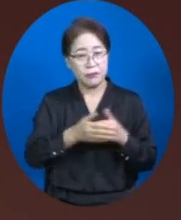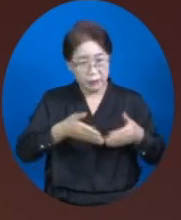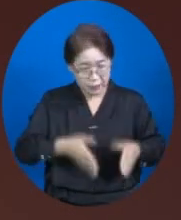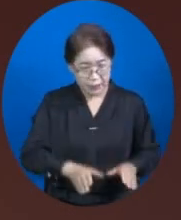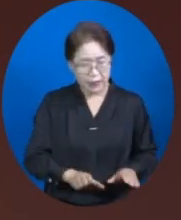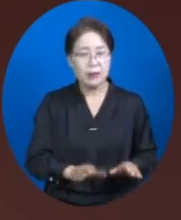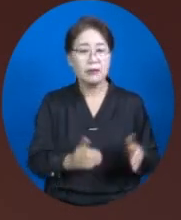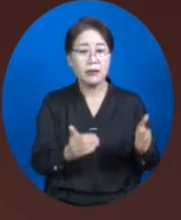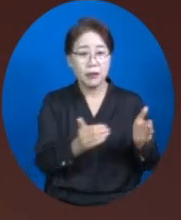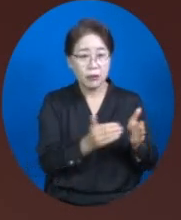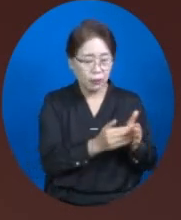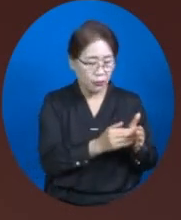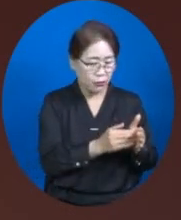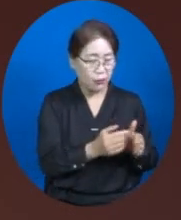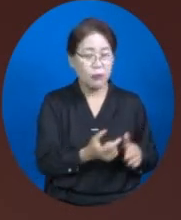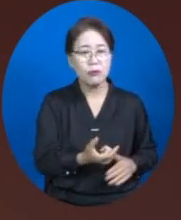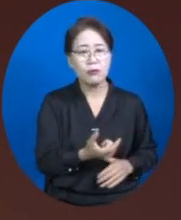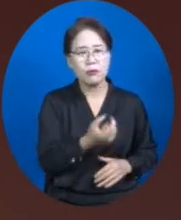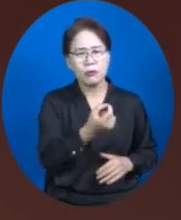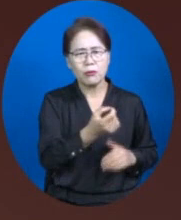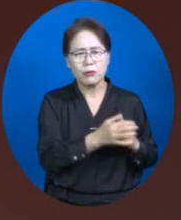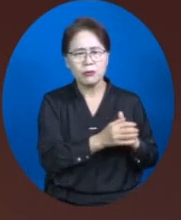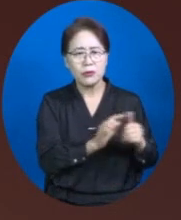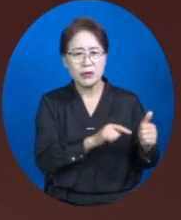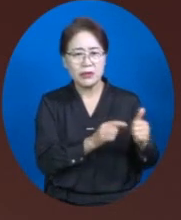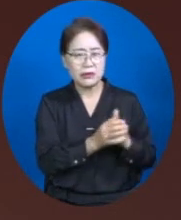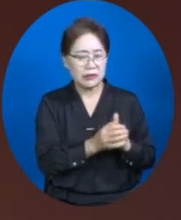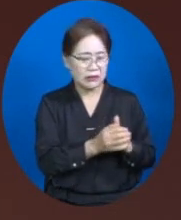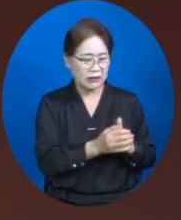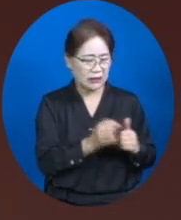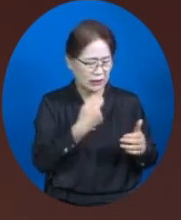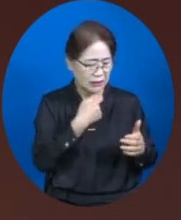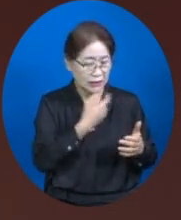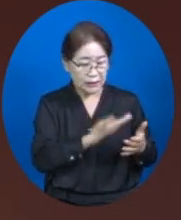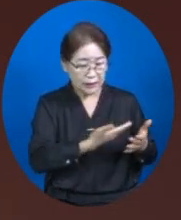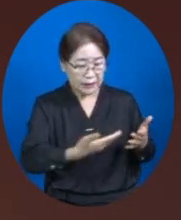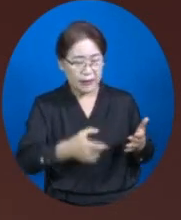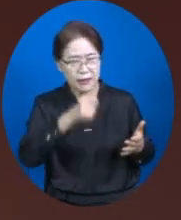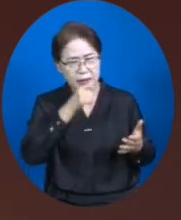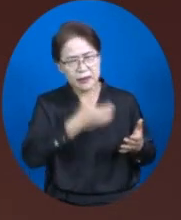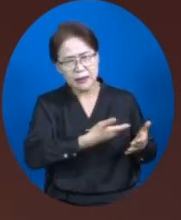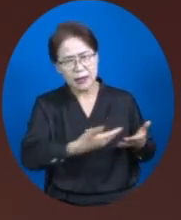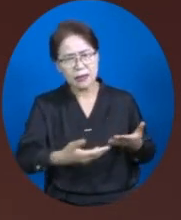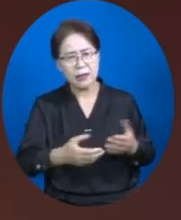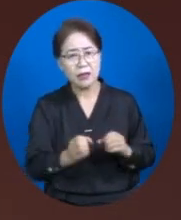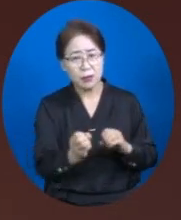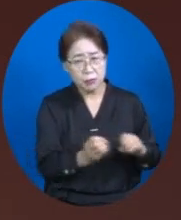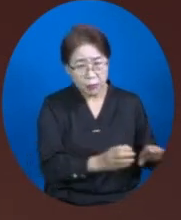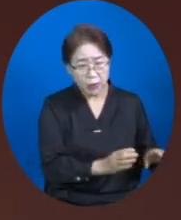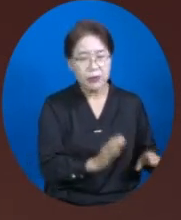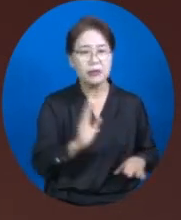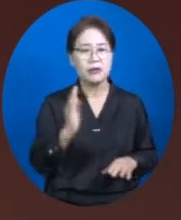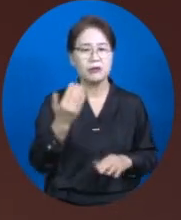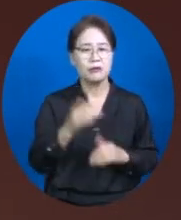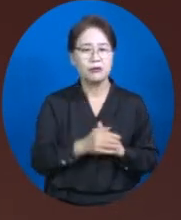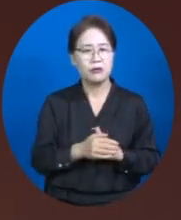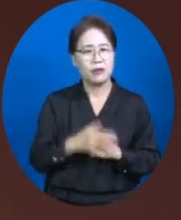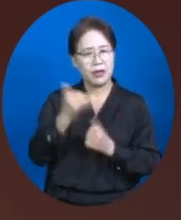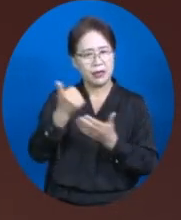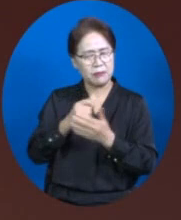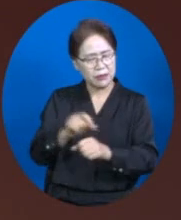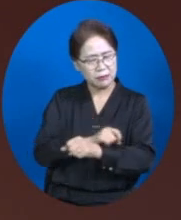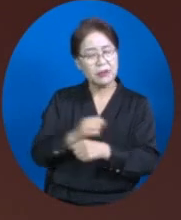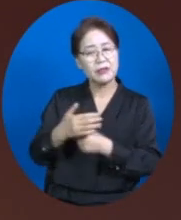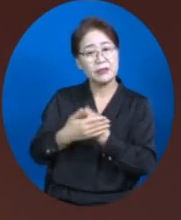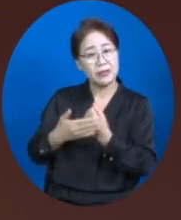잘하는 것처럼 그는 나일강에 버려지게 됩니다 그렇지만 하나님의 특별한